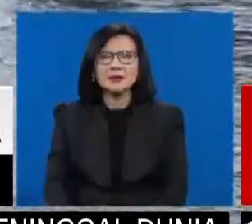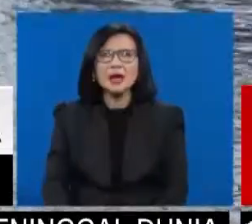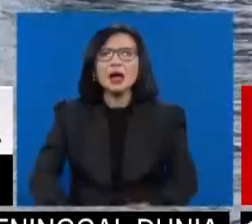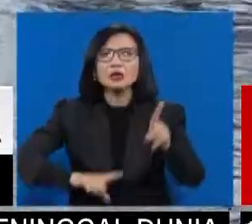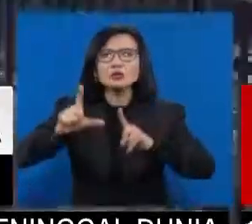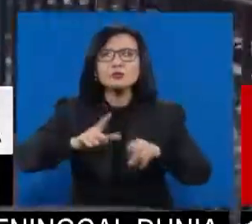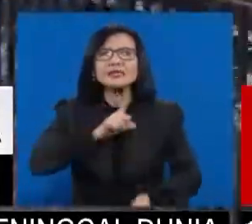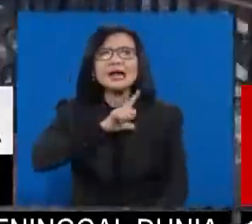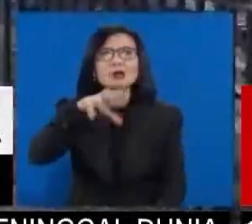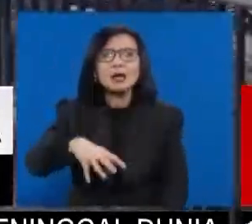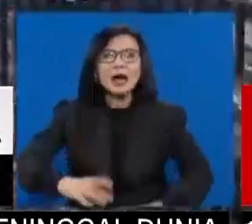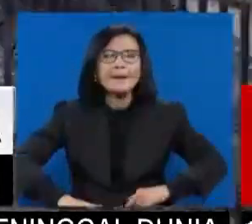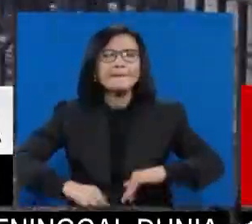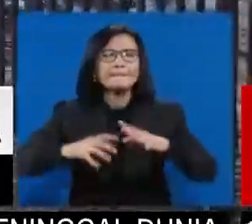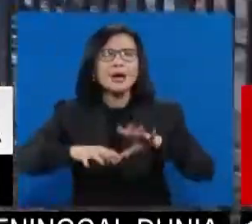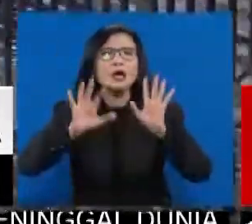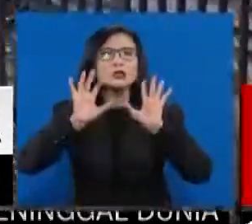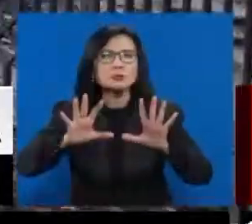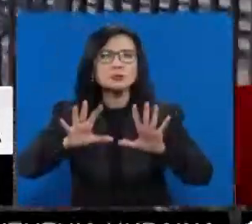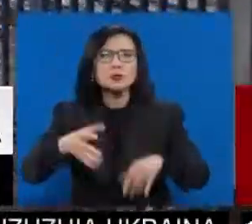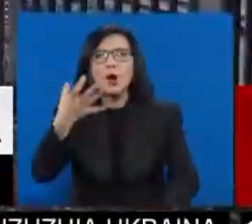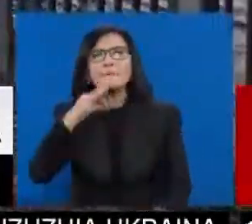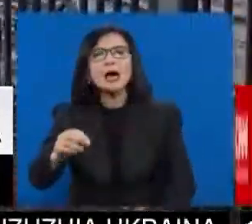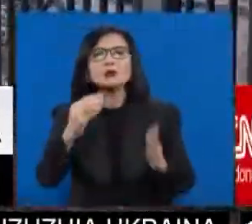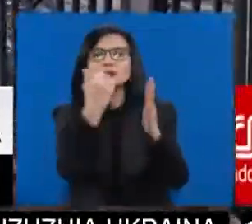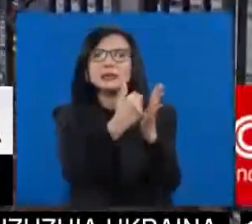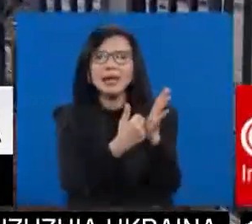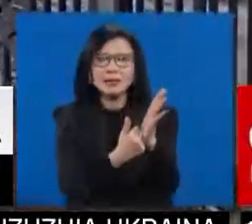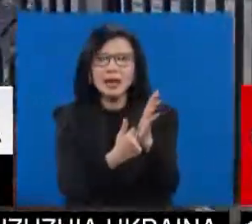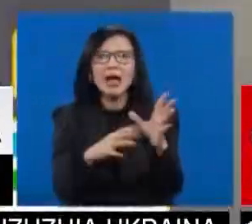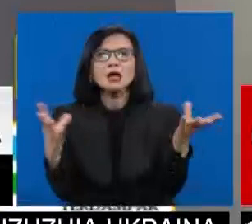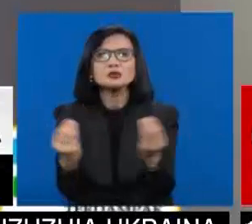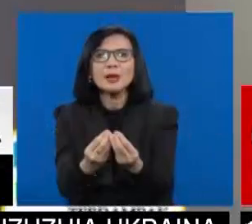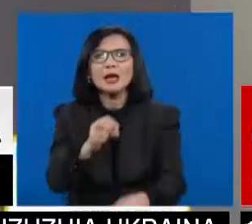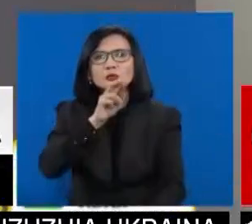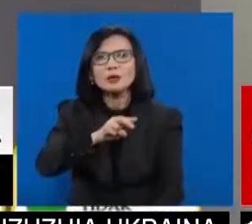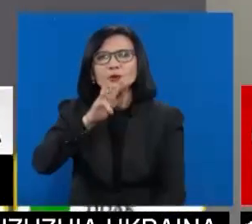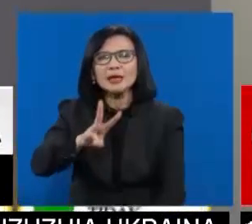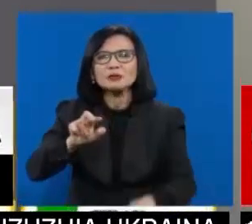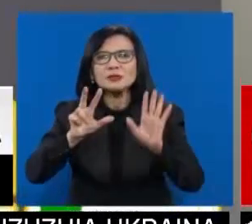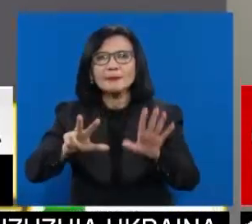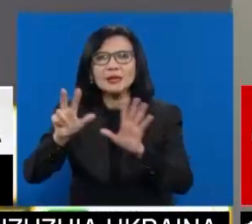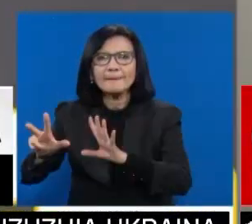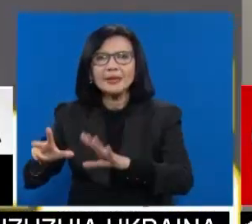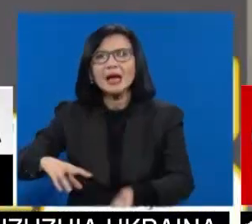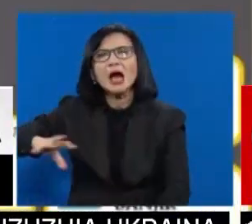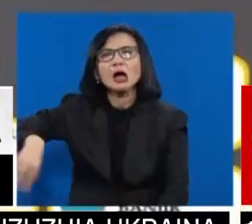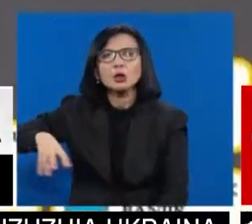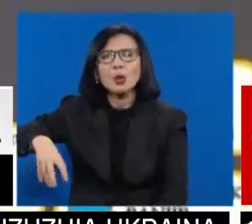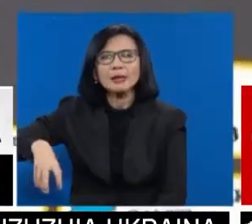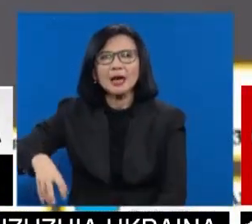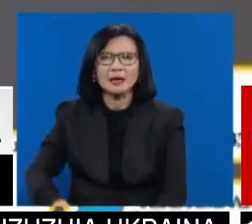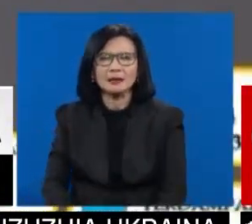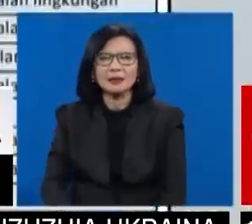17 kelurahan kebanjiran, 10 kelurahan yang baru terdata petugas dengan jumlah 2.388 kepala keluarga